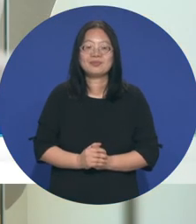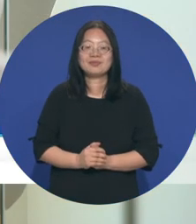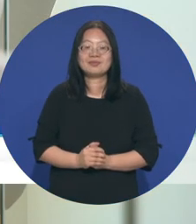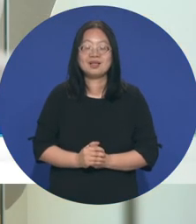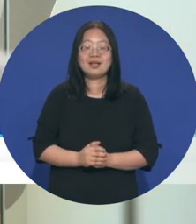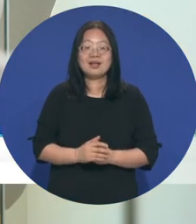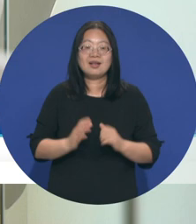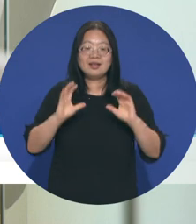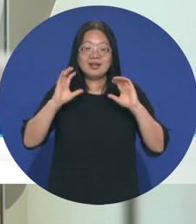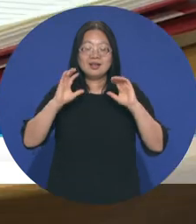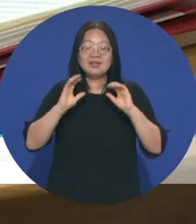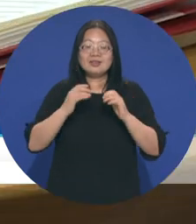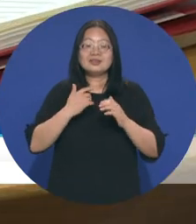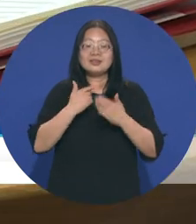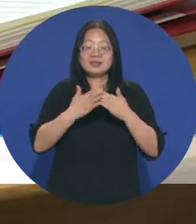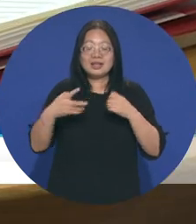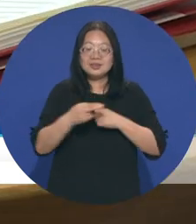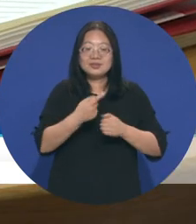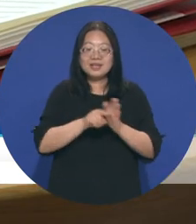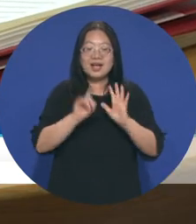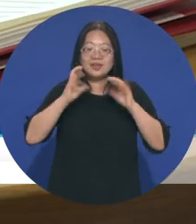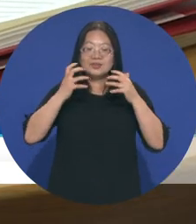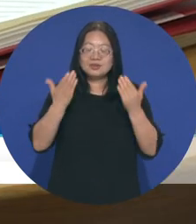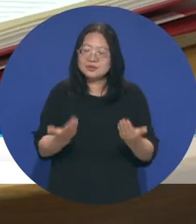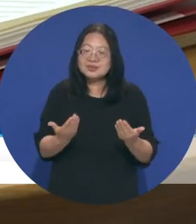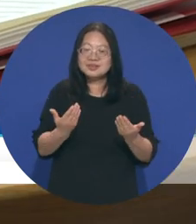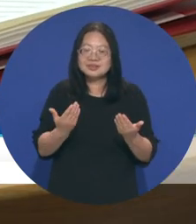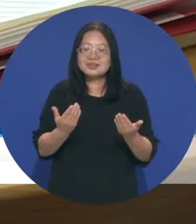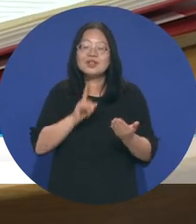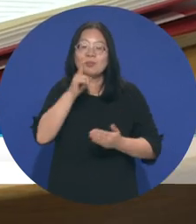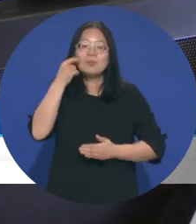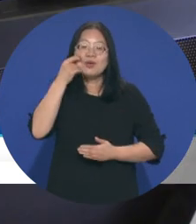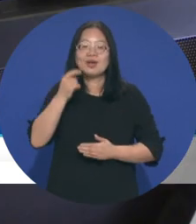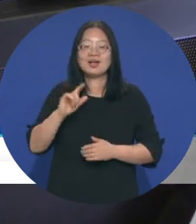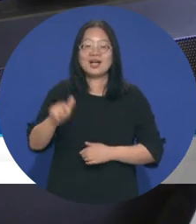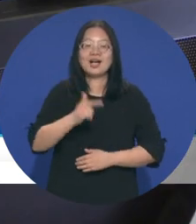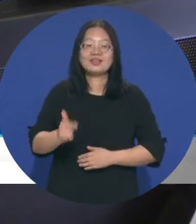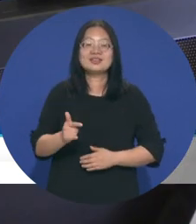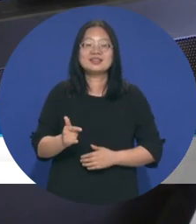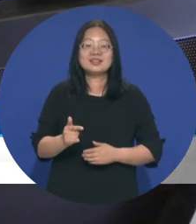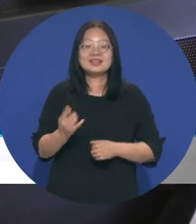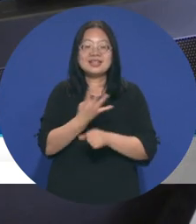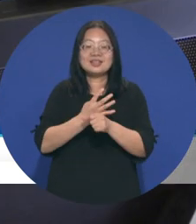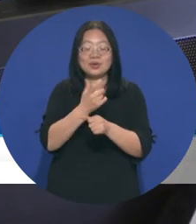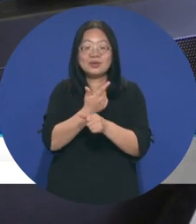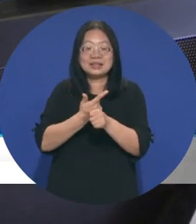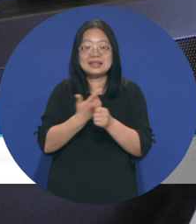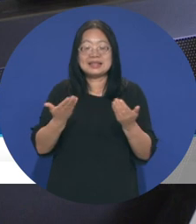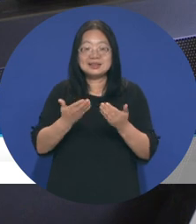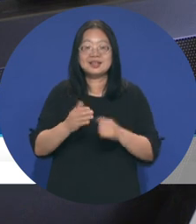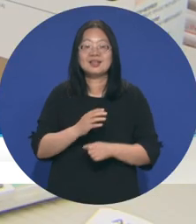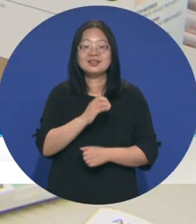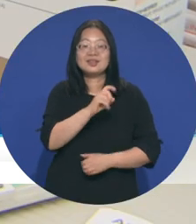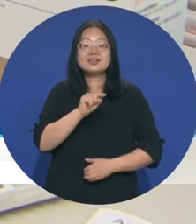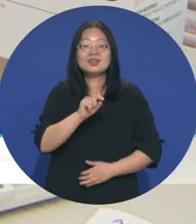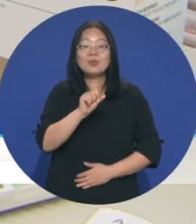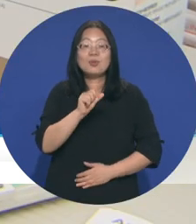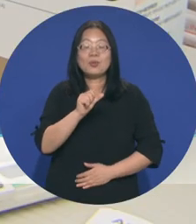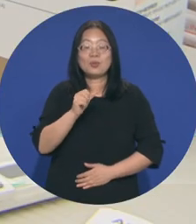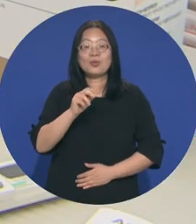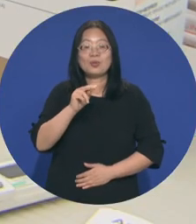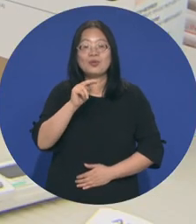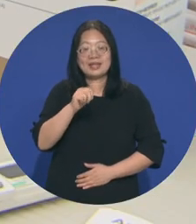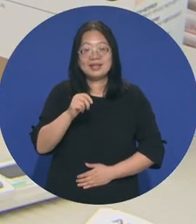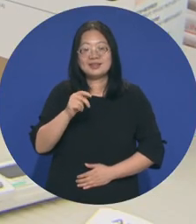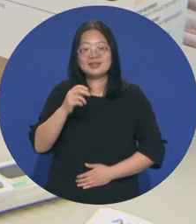단절을 우려해 육아휴직을 사용하지 못하는 도민들을 위해 하루 4시간이나 6시간만 근무하는 일자리, 0.5엔 0.75자